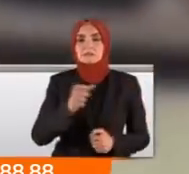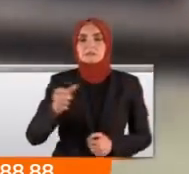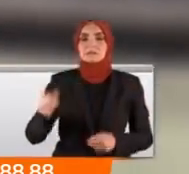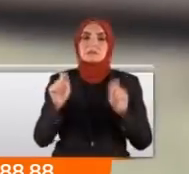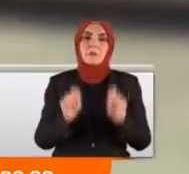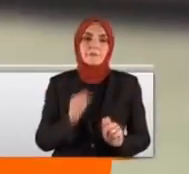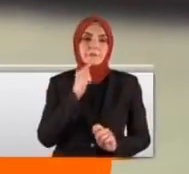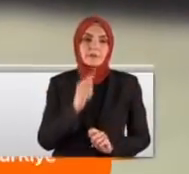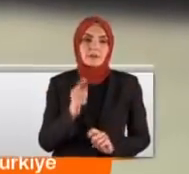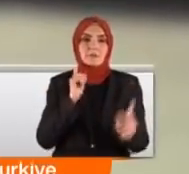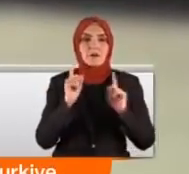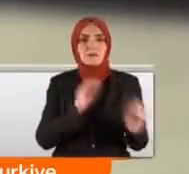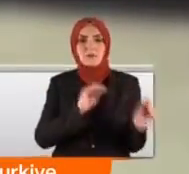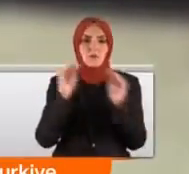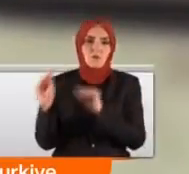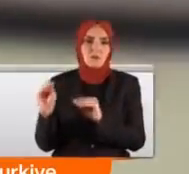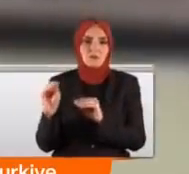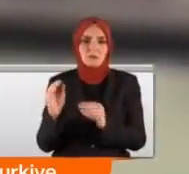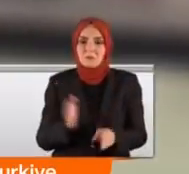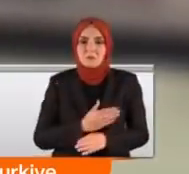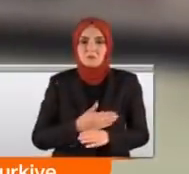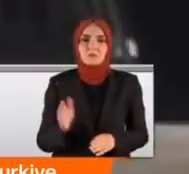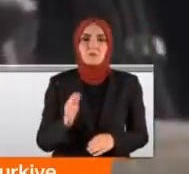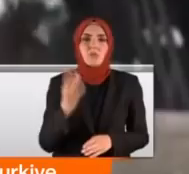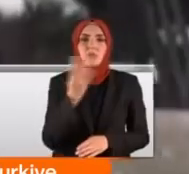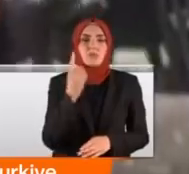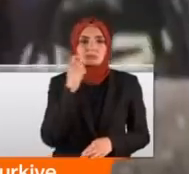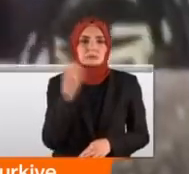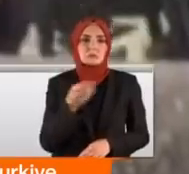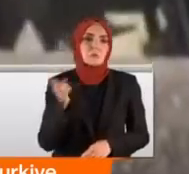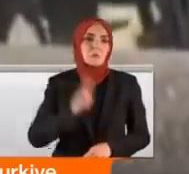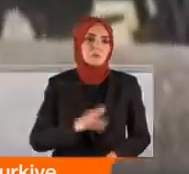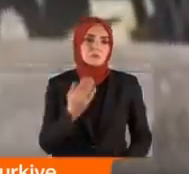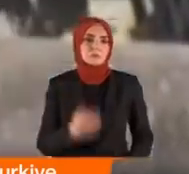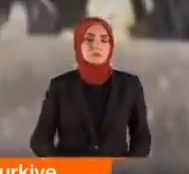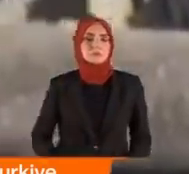hiç uğruna ocaklara ateş düştü. 4 kişi ise toprağa verildi.